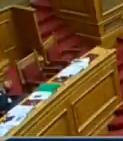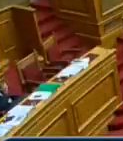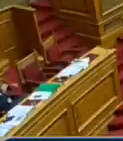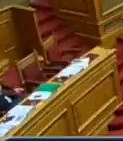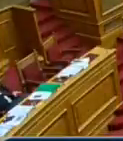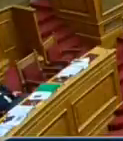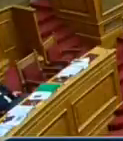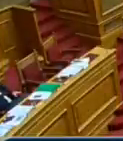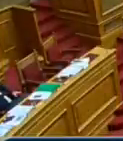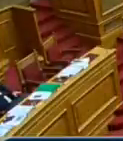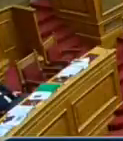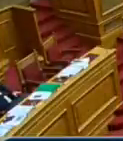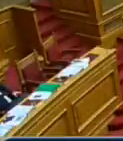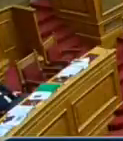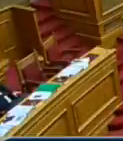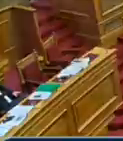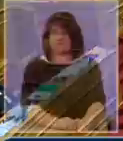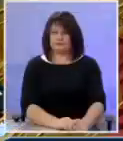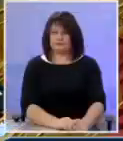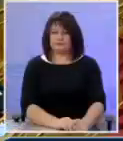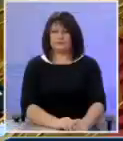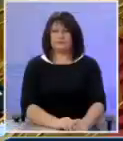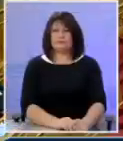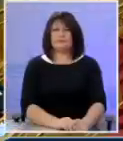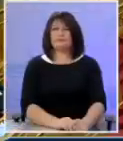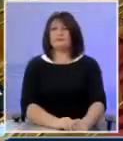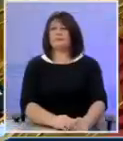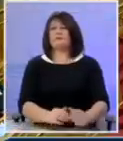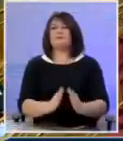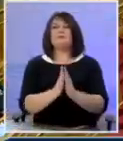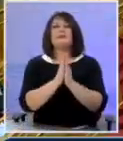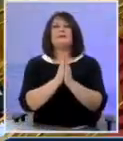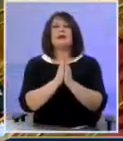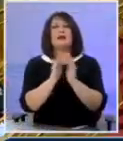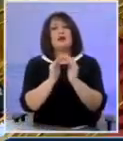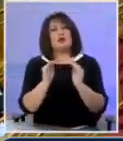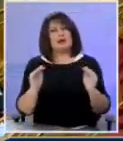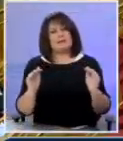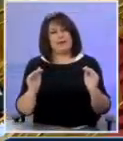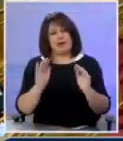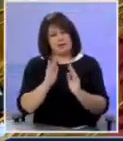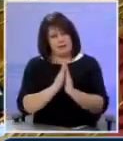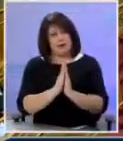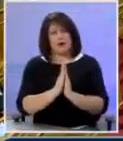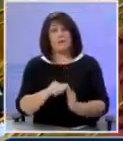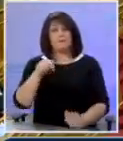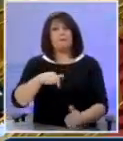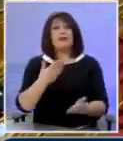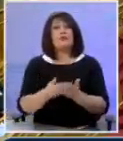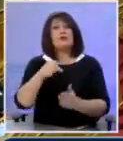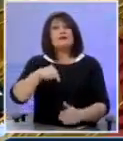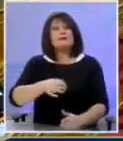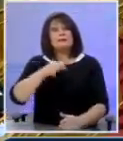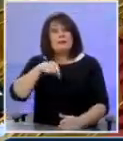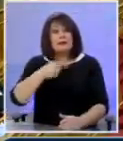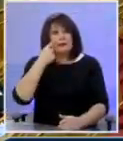δημοκρατία και είναι άλλη μία κυρία χριστοφιλοπούλου λίγη ηρεμία λίγη ηρεμία ψυχραιμία